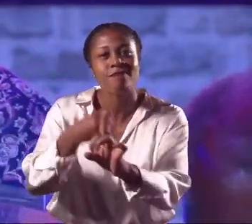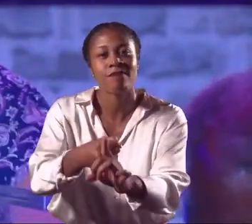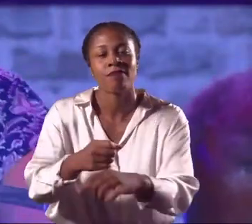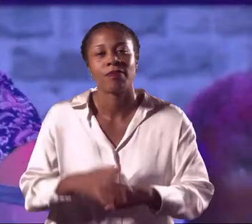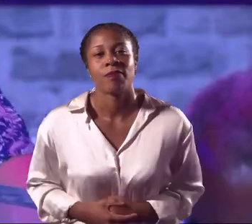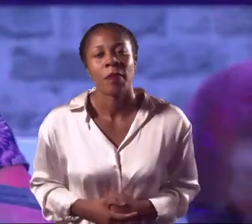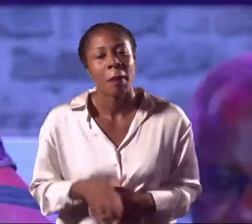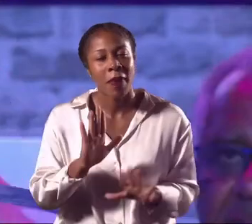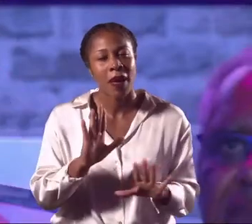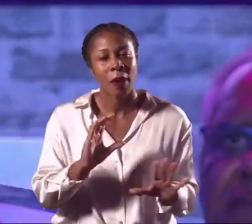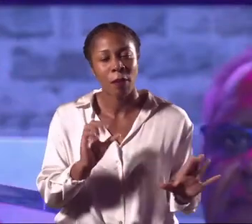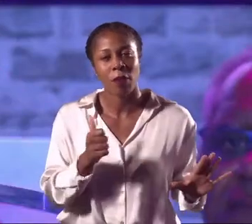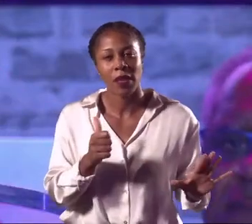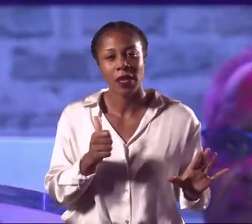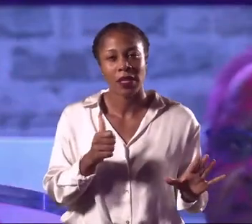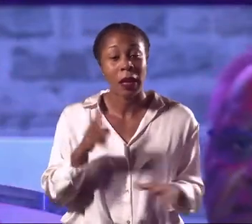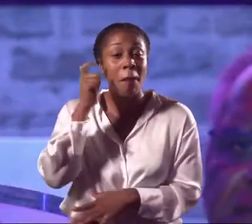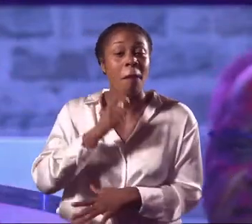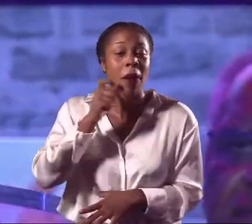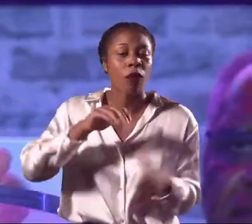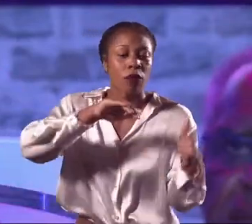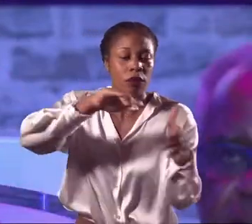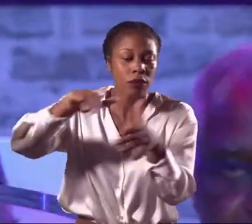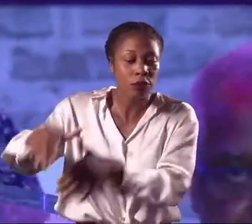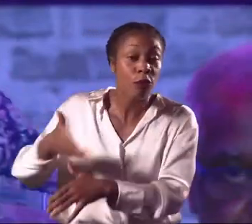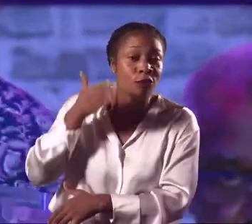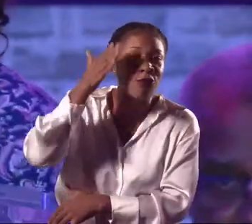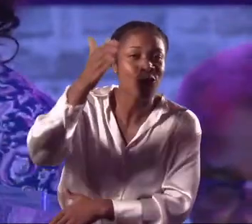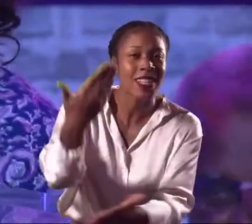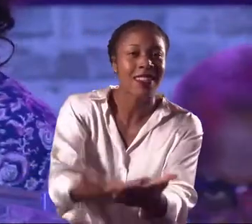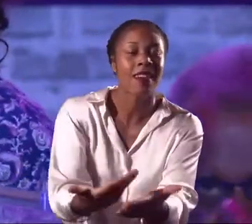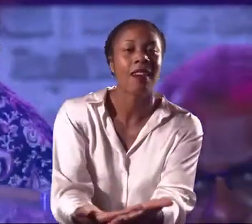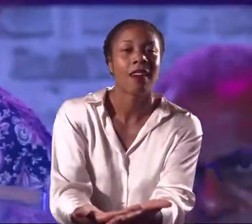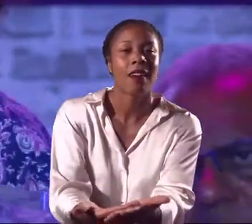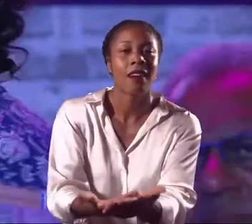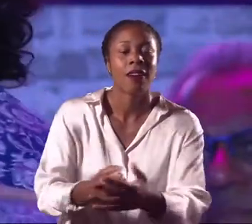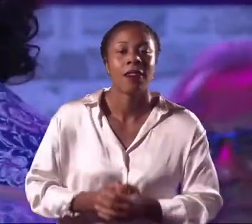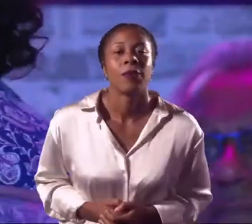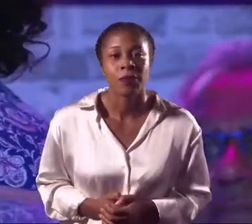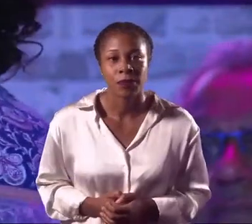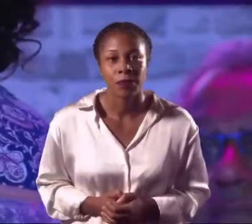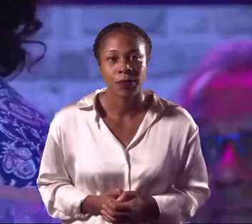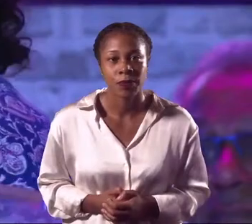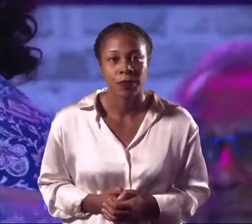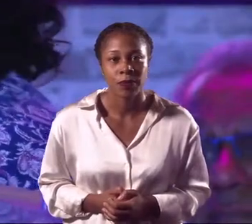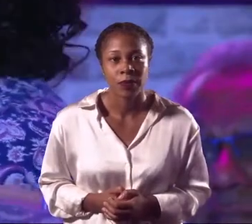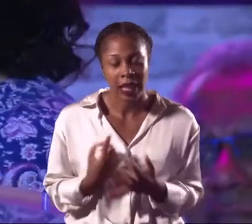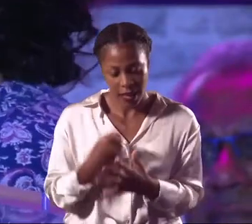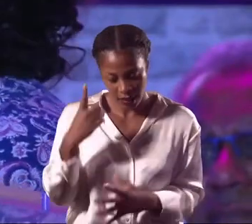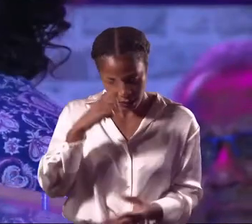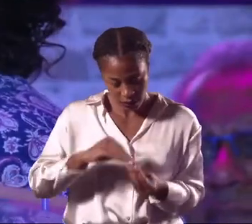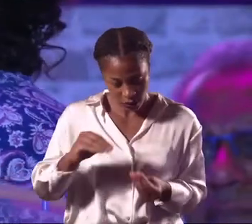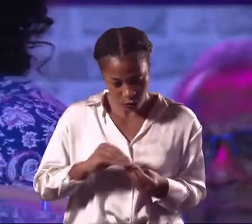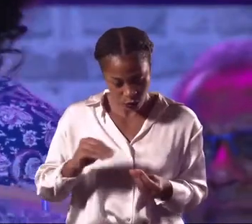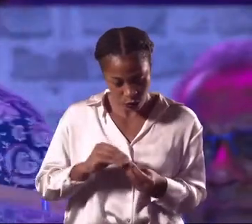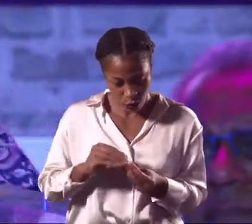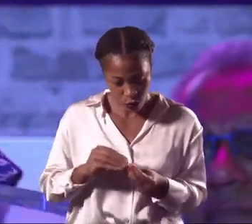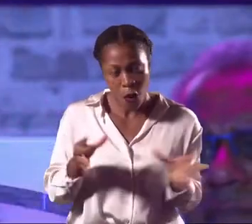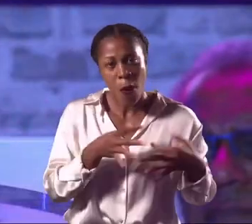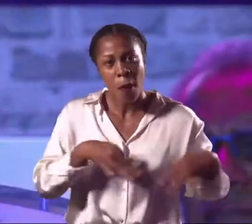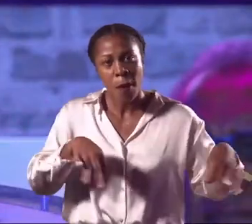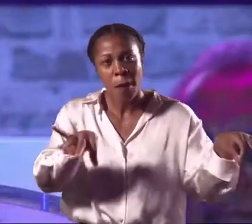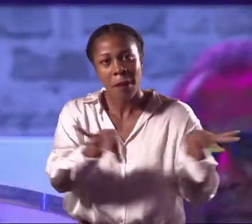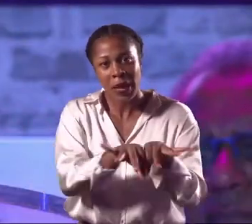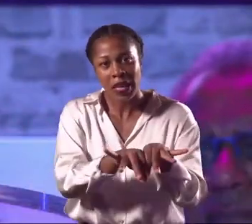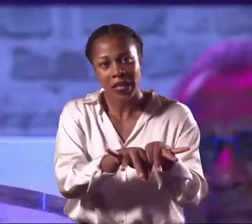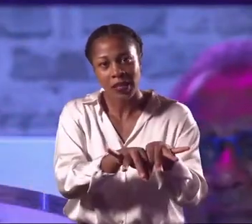d'abord l'après-Macron qui se dessine. La question qui nous est posée, voulons-nous donner les clés du pays au